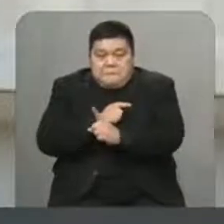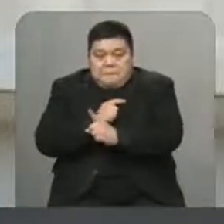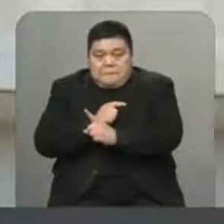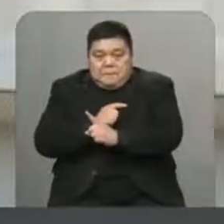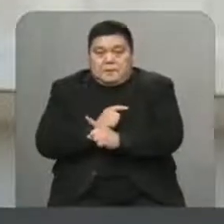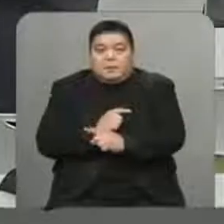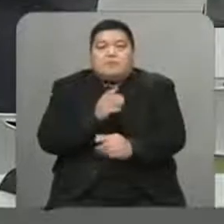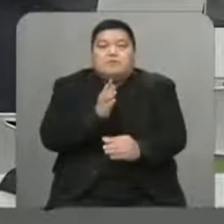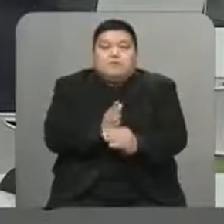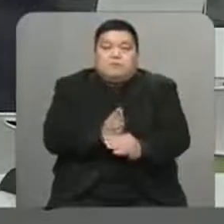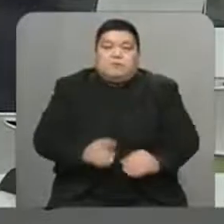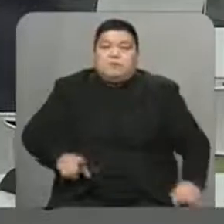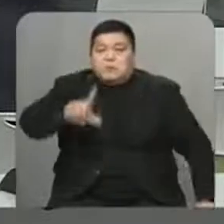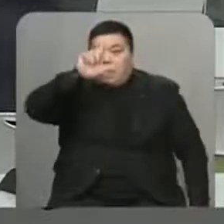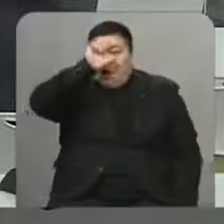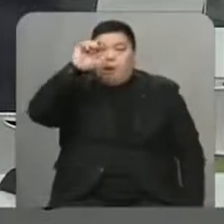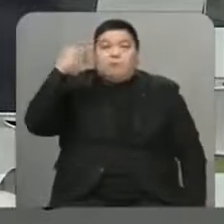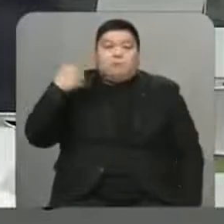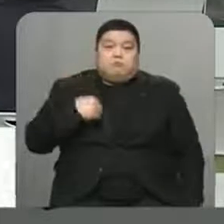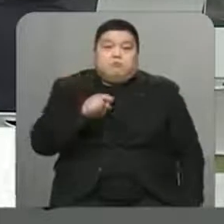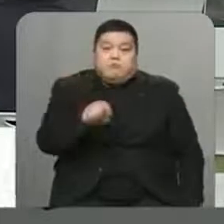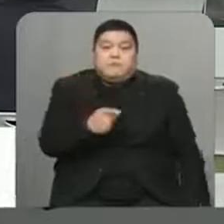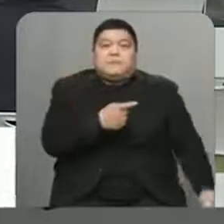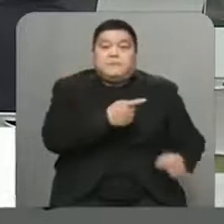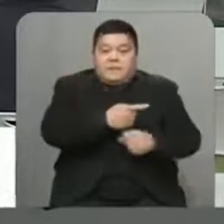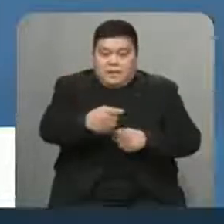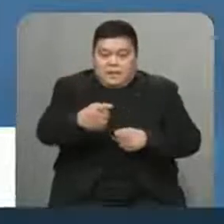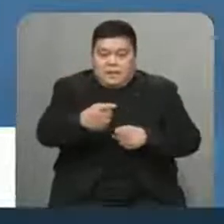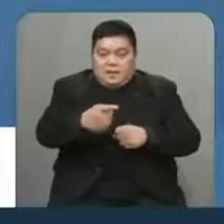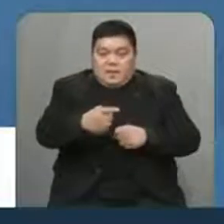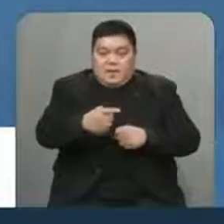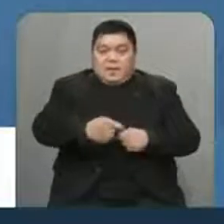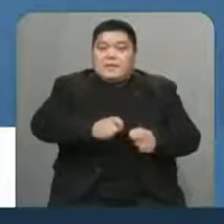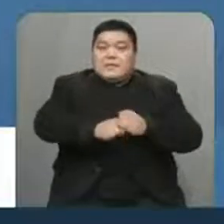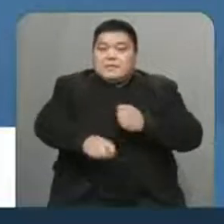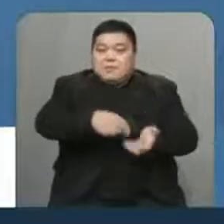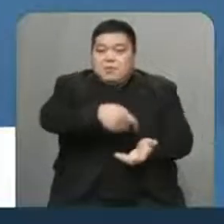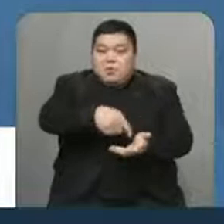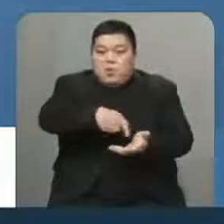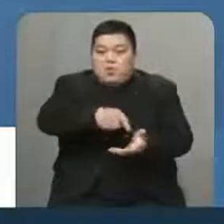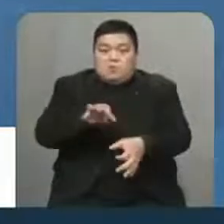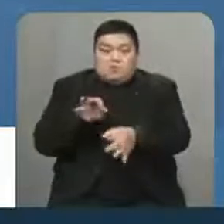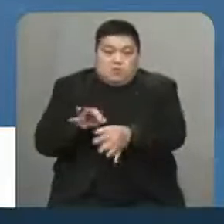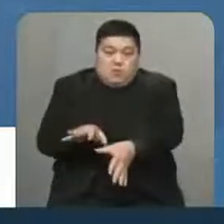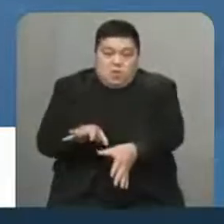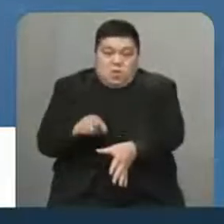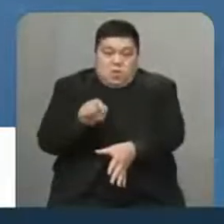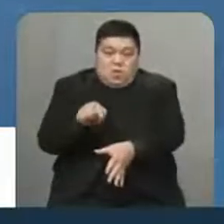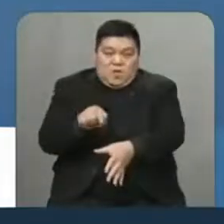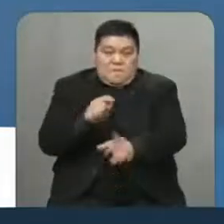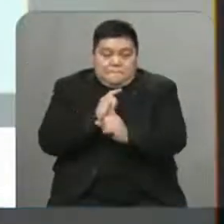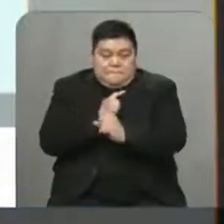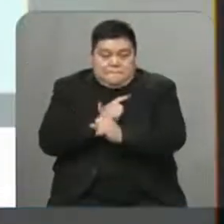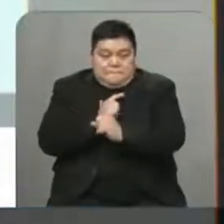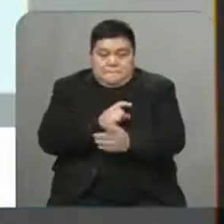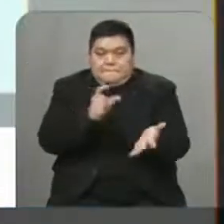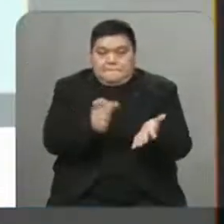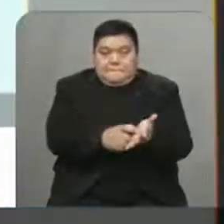있습니다. 정부는 내년 경제정책 방향 가운데 지방교육재정교부금 제도 개선을